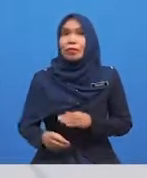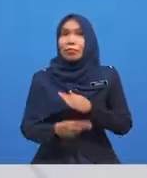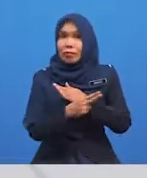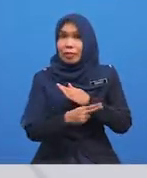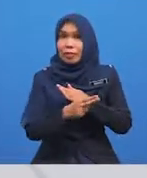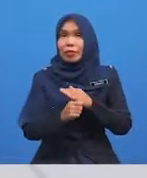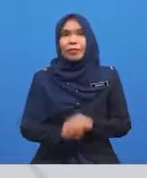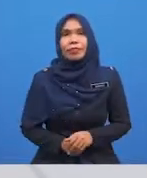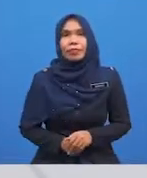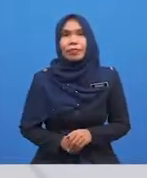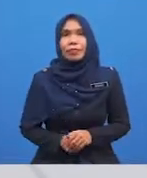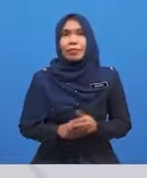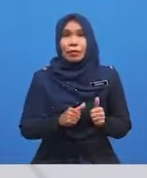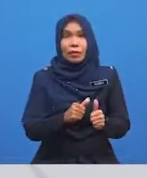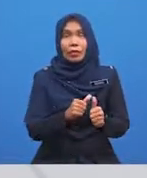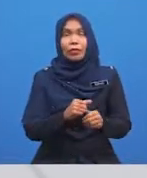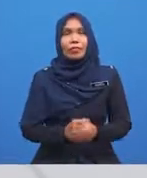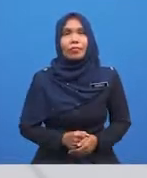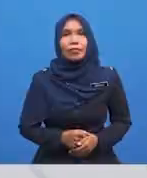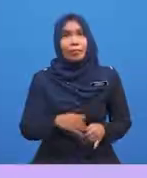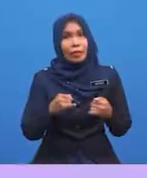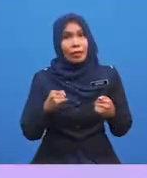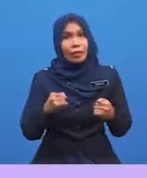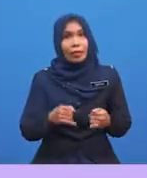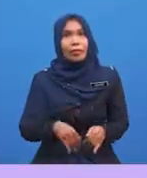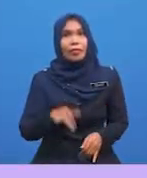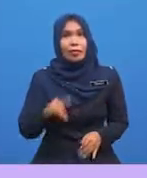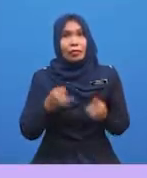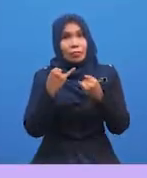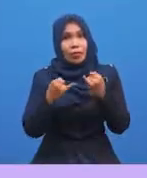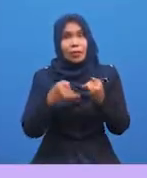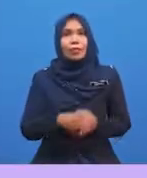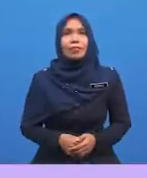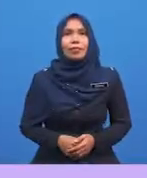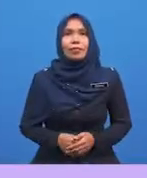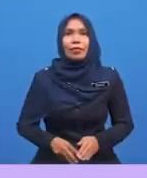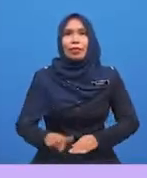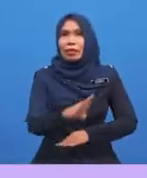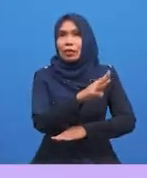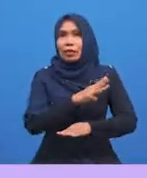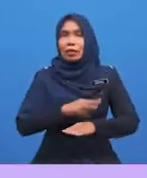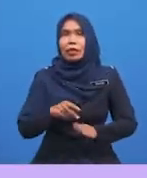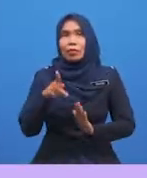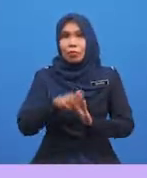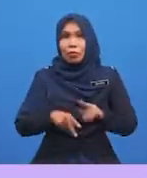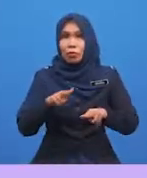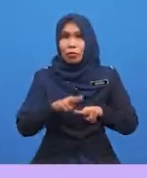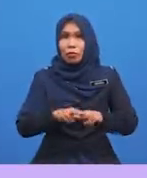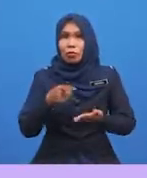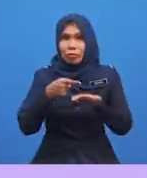kita lihat jenis taburan penduduk yang terakhir, iaitu kawasan berpenduduk jarang.